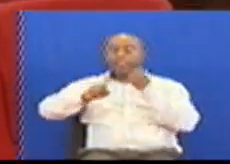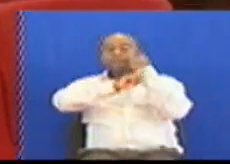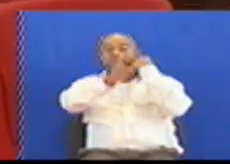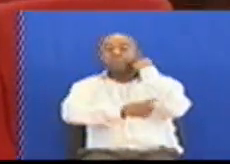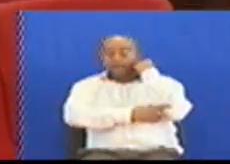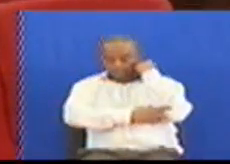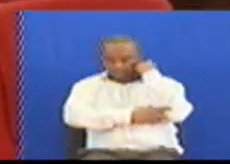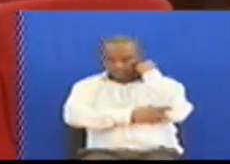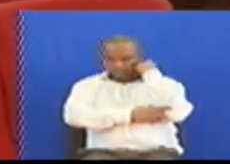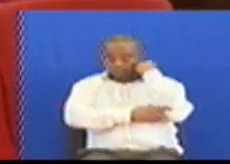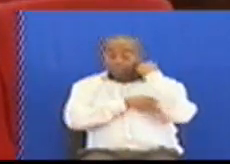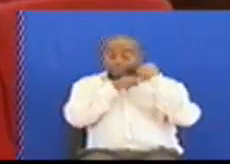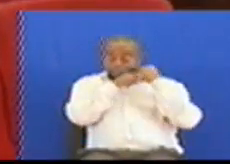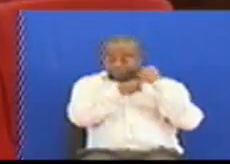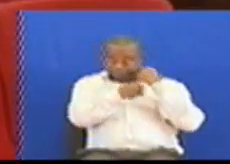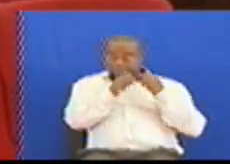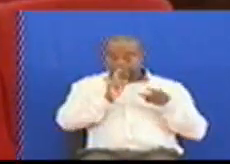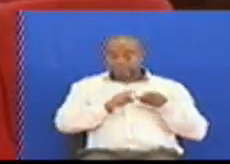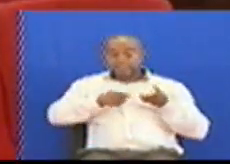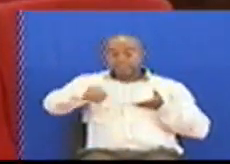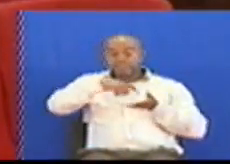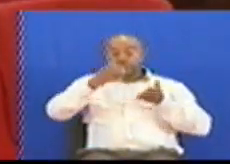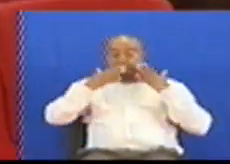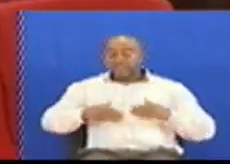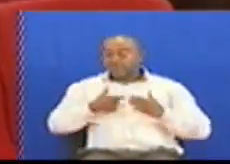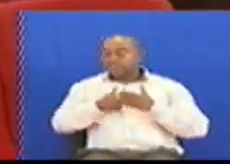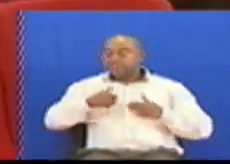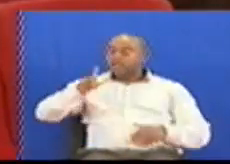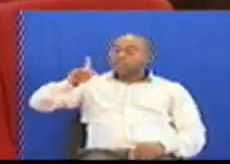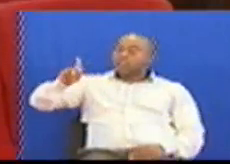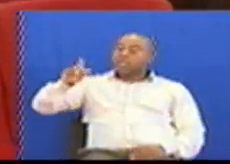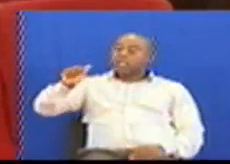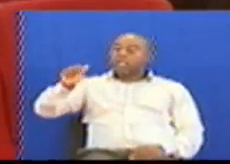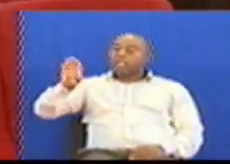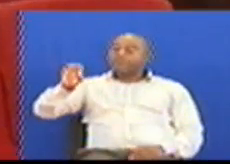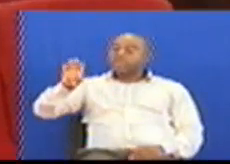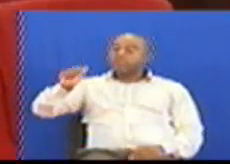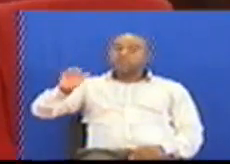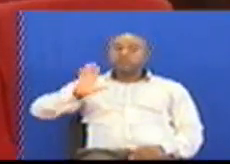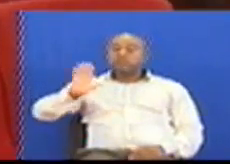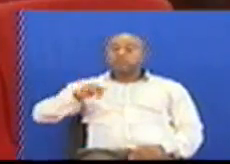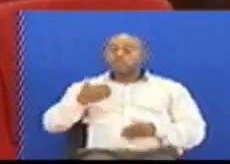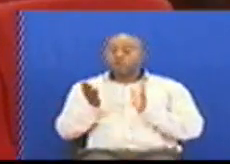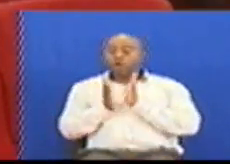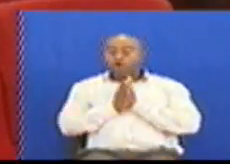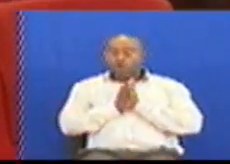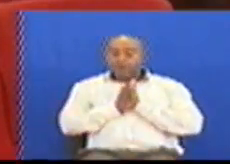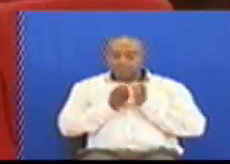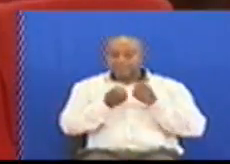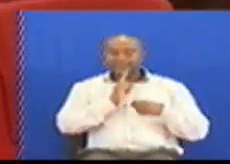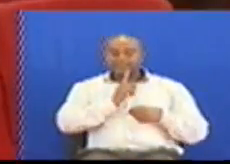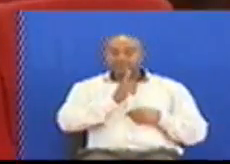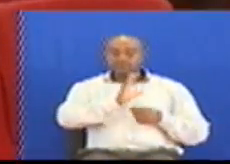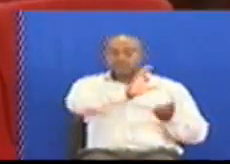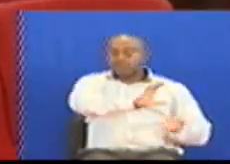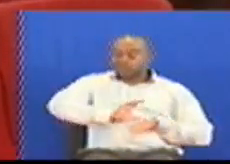ujenzi. Lakini tunacho kituo cha afya cha Kabeba ambacho tulishaleta ombi TAMISEMI ili tuweze kupatiwa